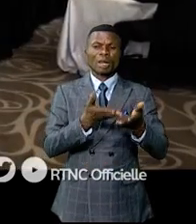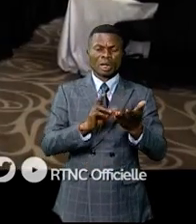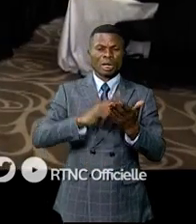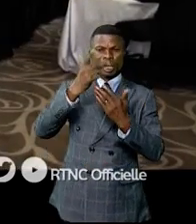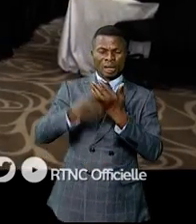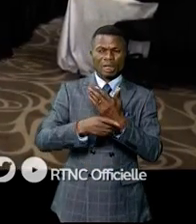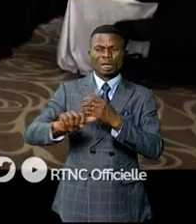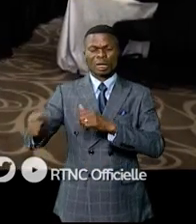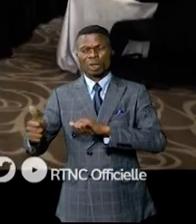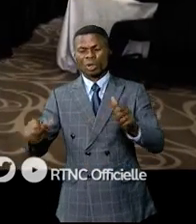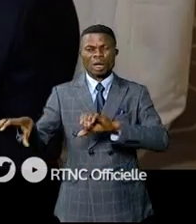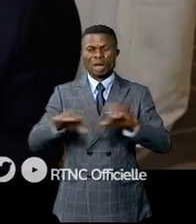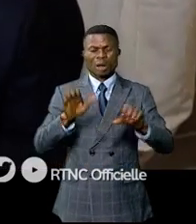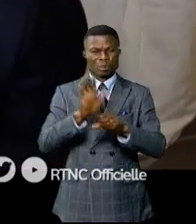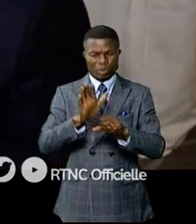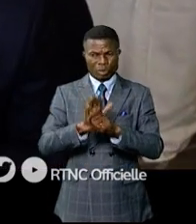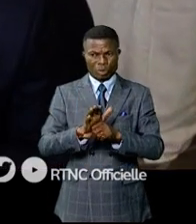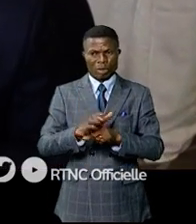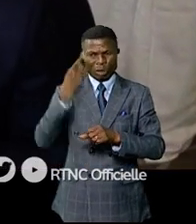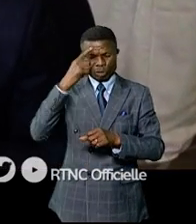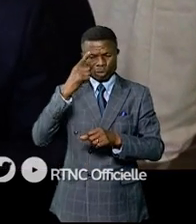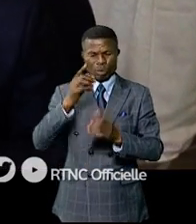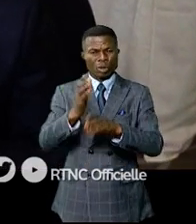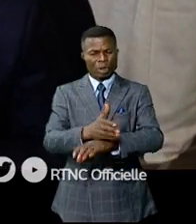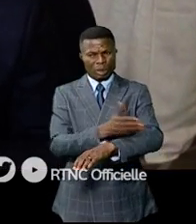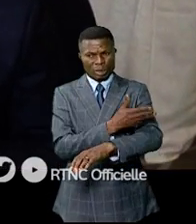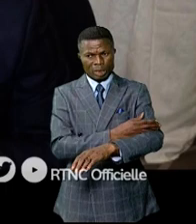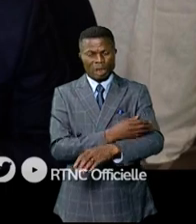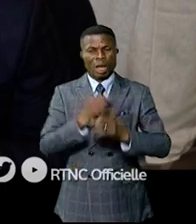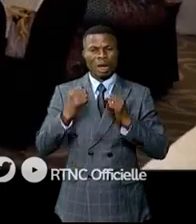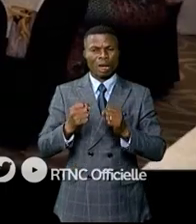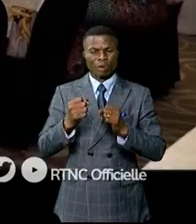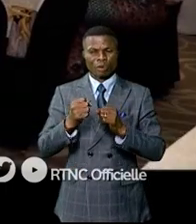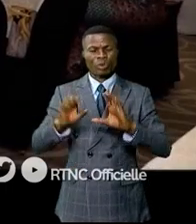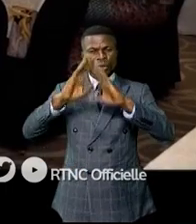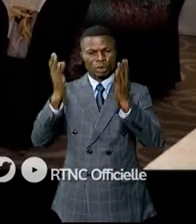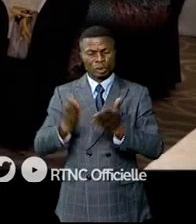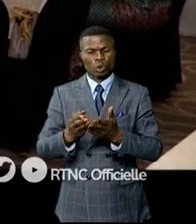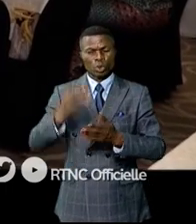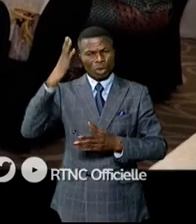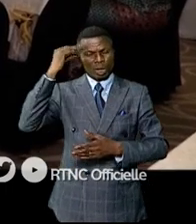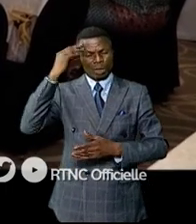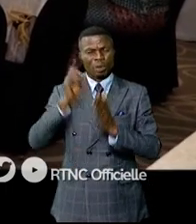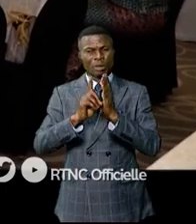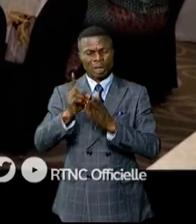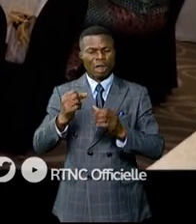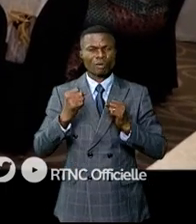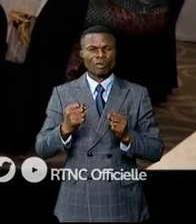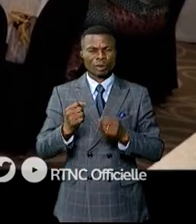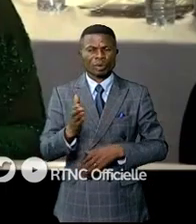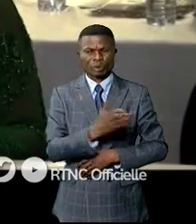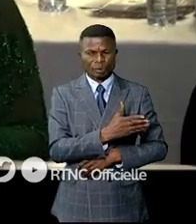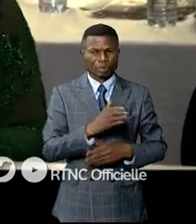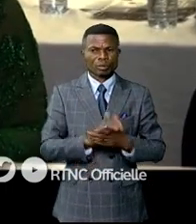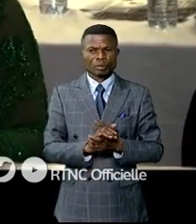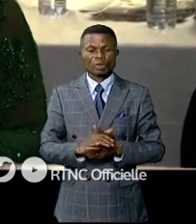plateformes multiparties prenantes pour faire progresser l'efficacité de l'ensemble des des efforts du développement durable. New